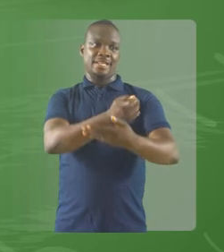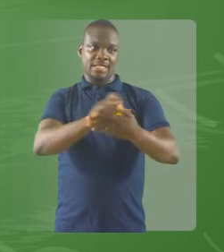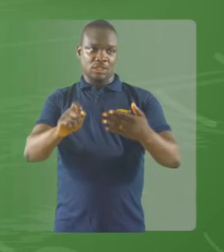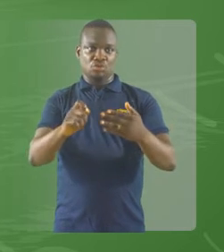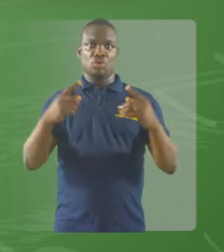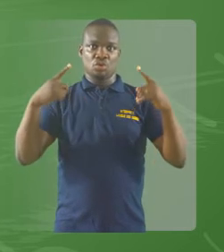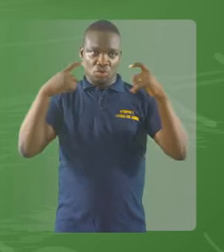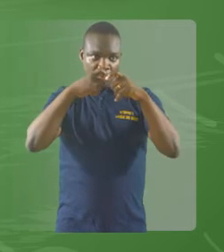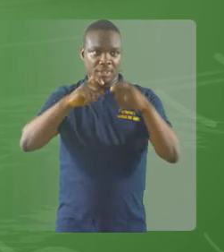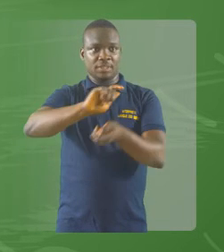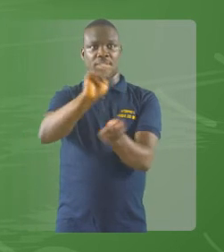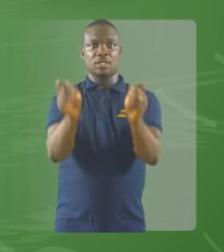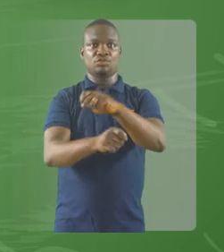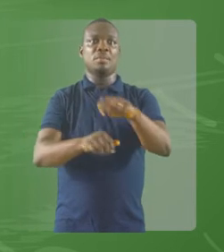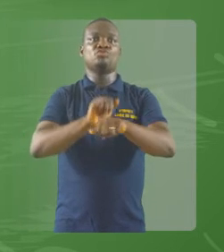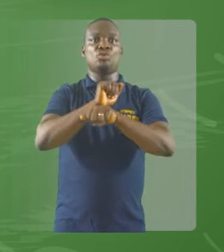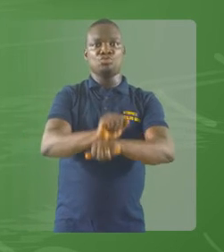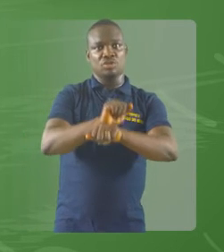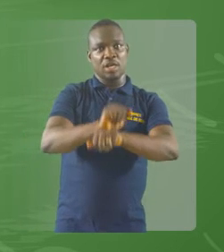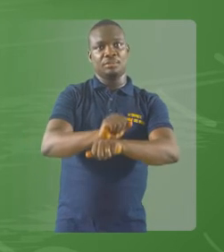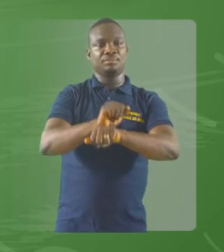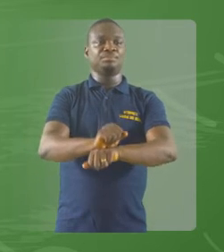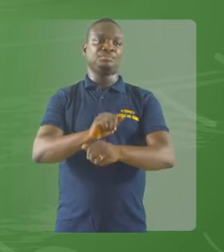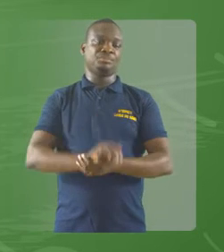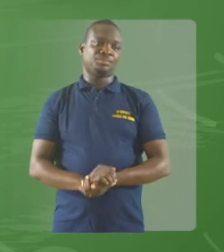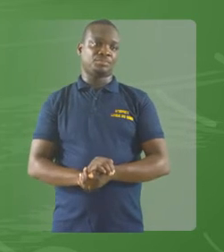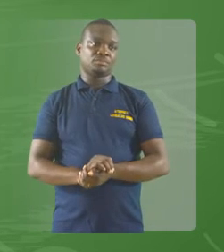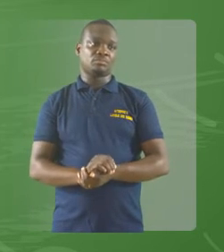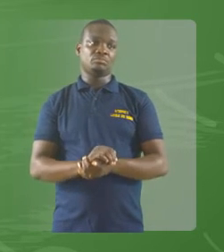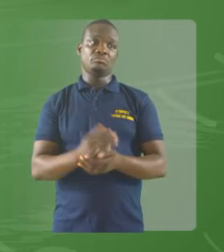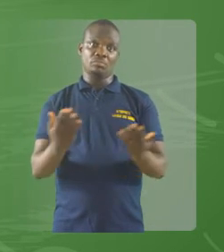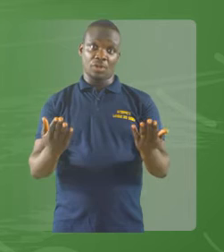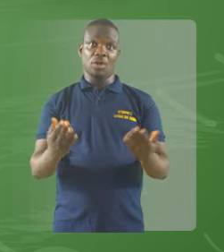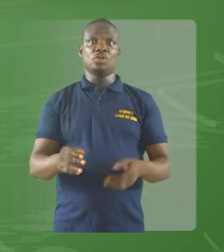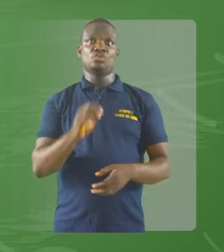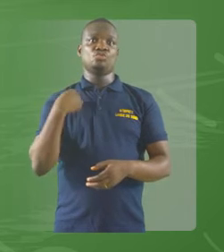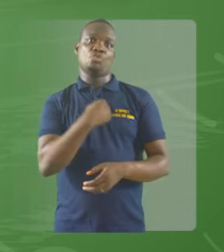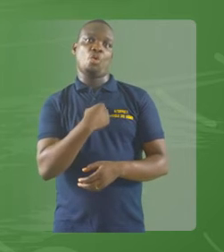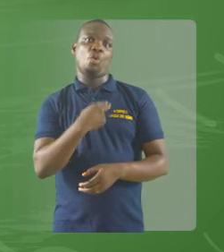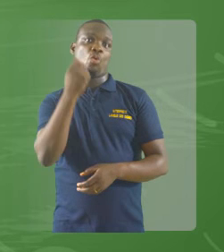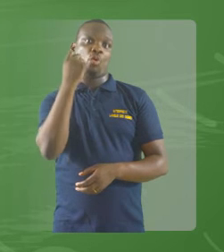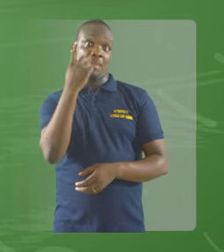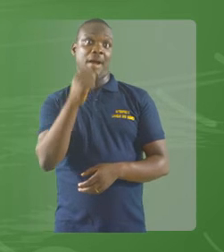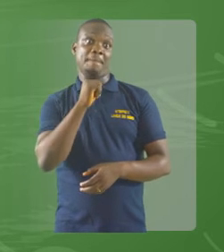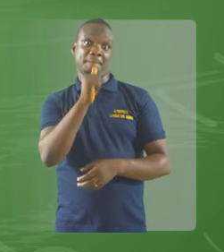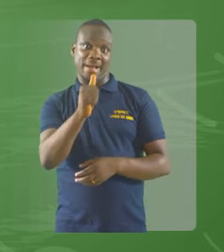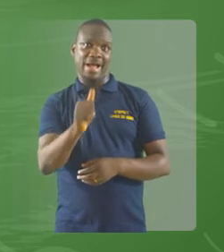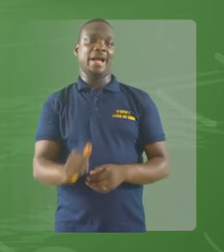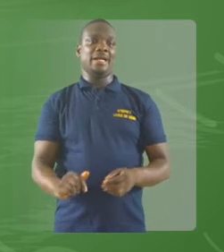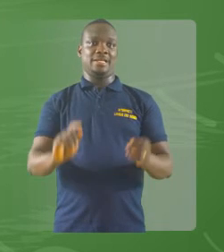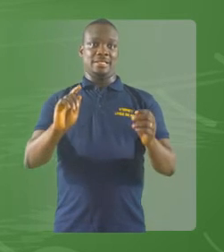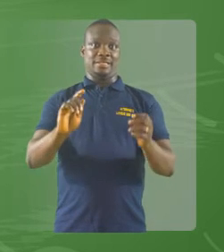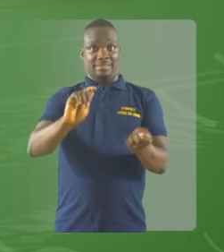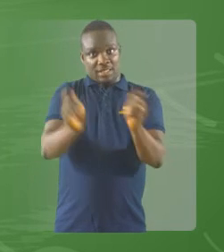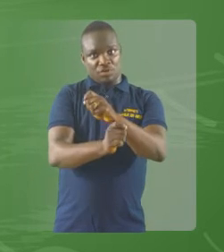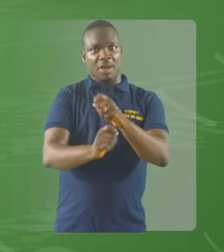Écriture complexe des transformations usuelles. Nous attendons par transformation usuelle les transformations